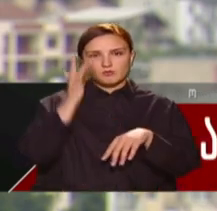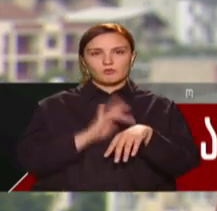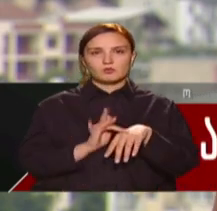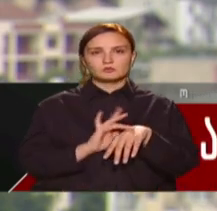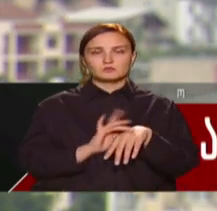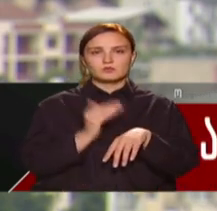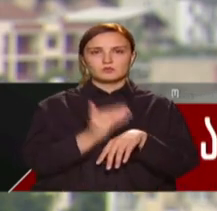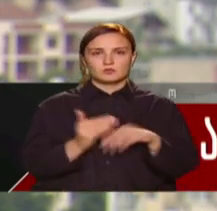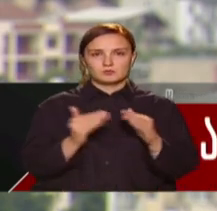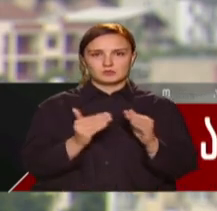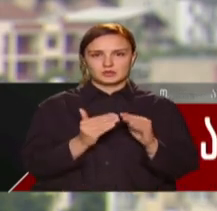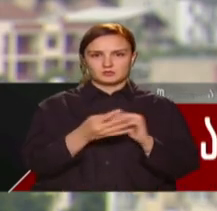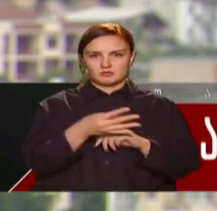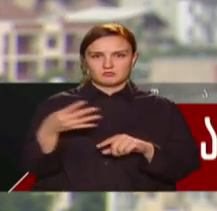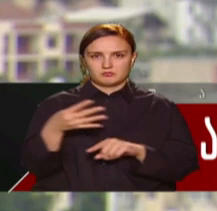ამ ტერიტორიაზეა განლაგებული,